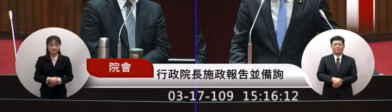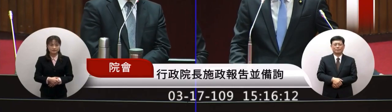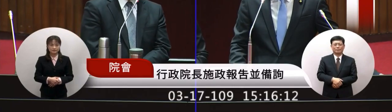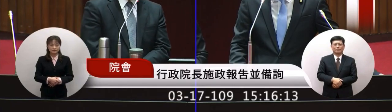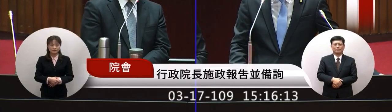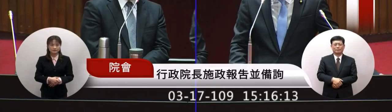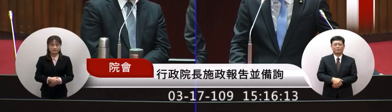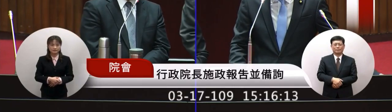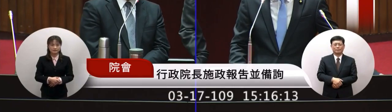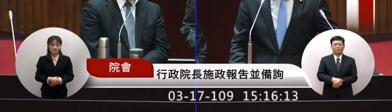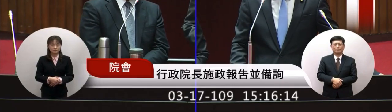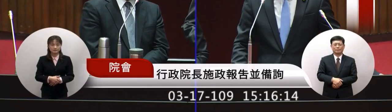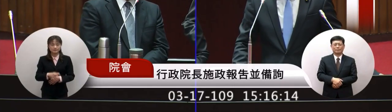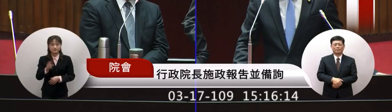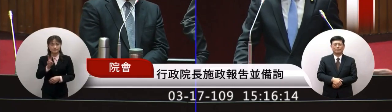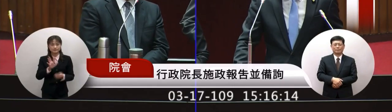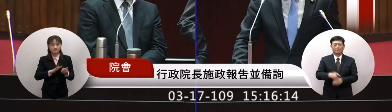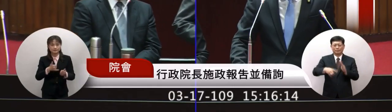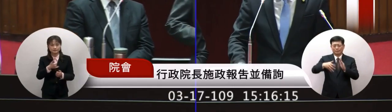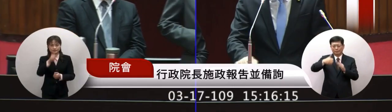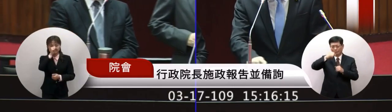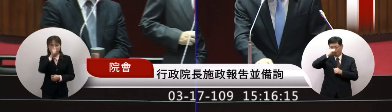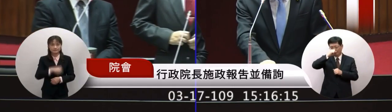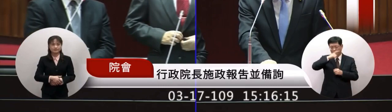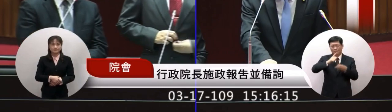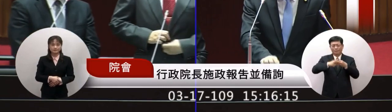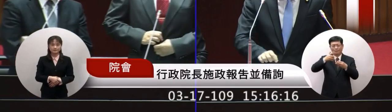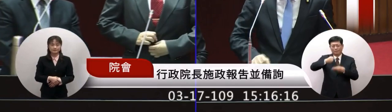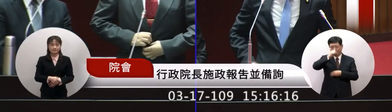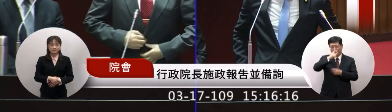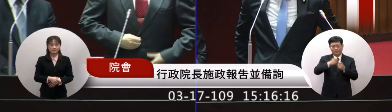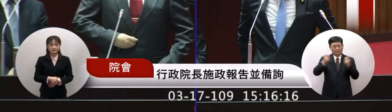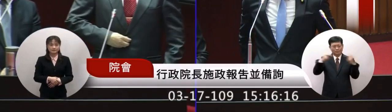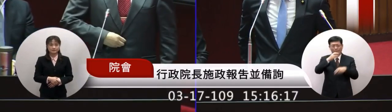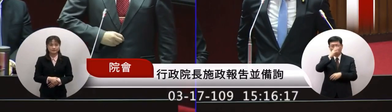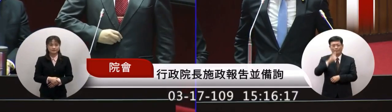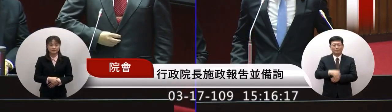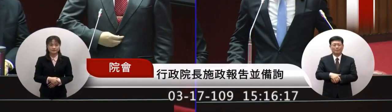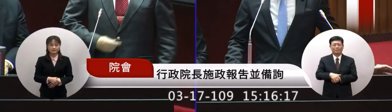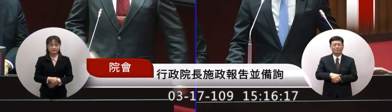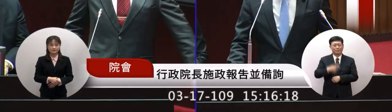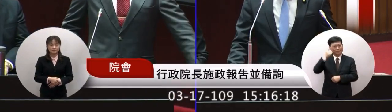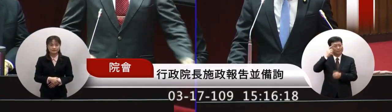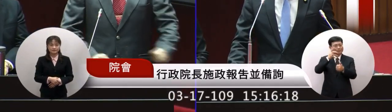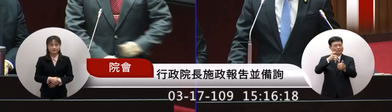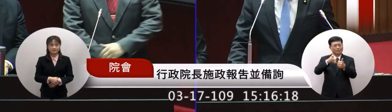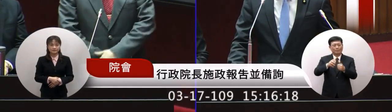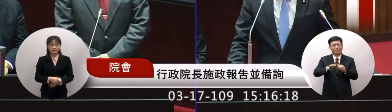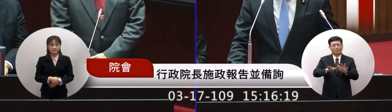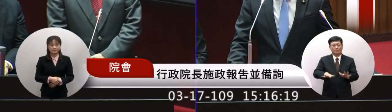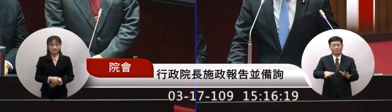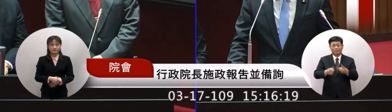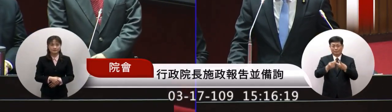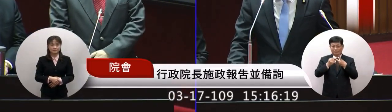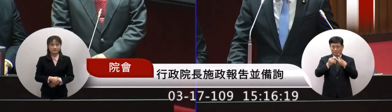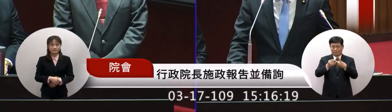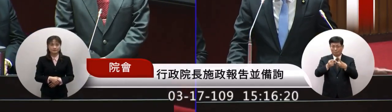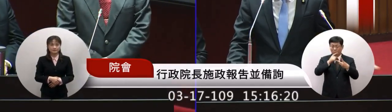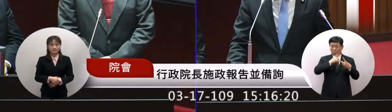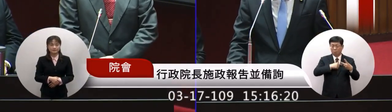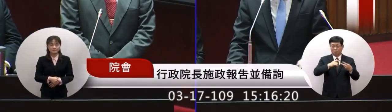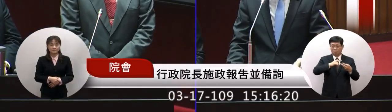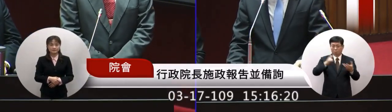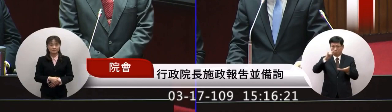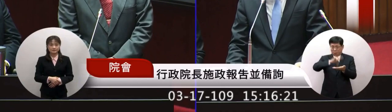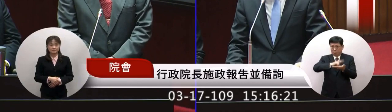啊，两位委员好。 是，院长好，主委好，好久不见啊。我想请问啊，这一次啊，第二波的武汉包